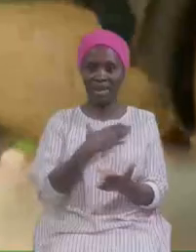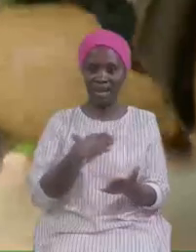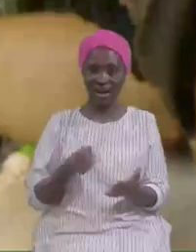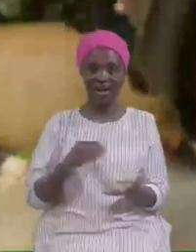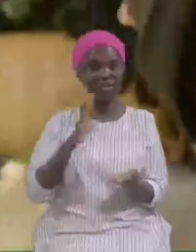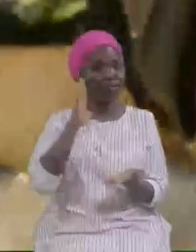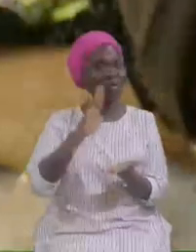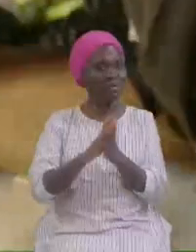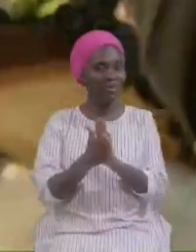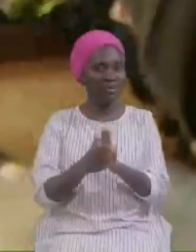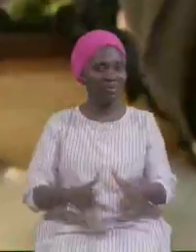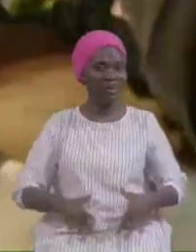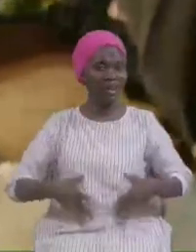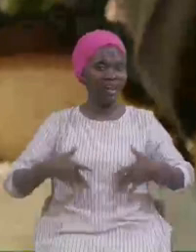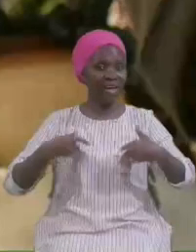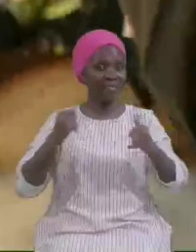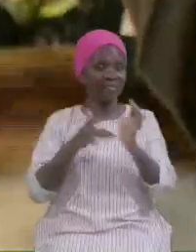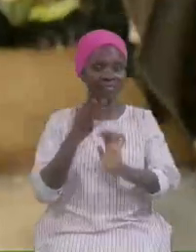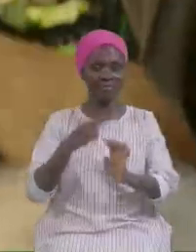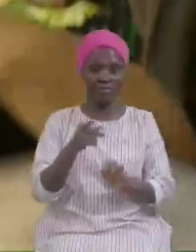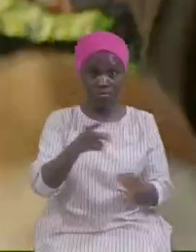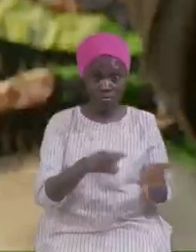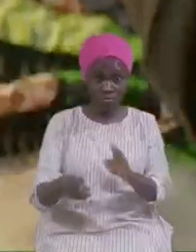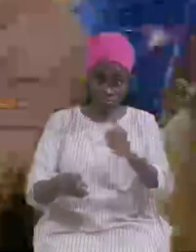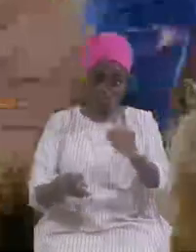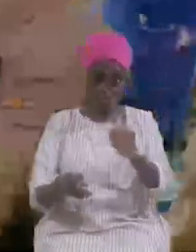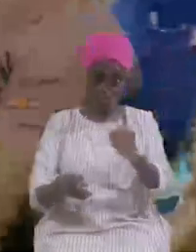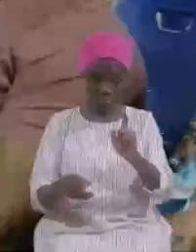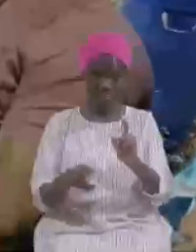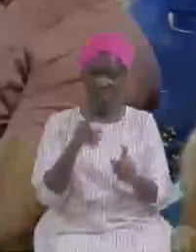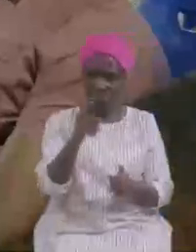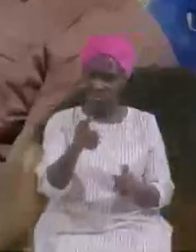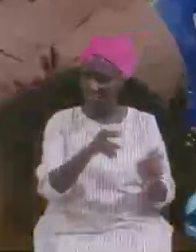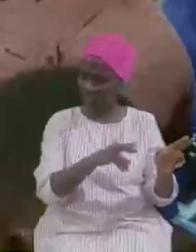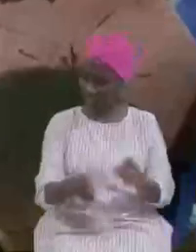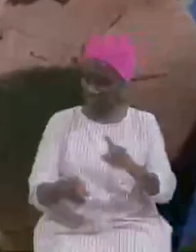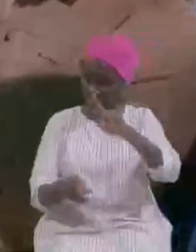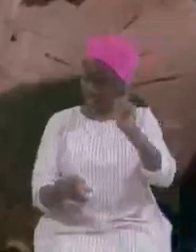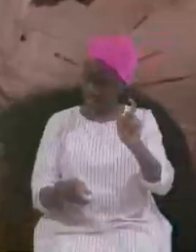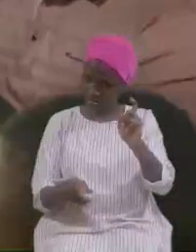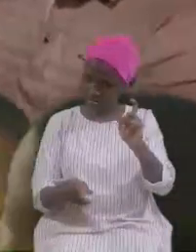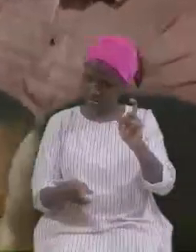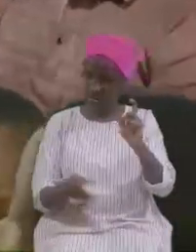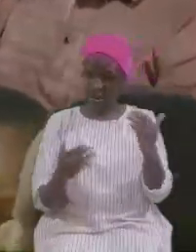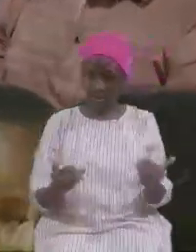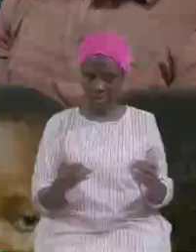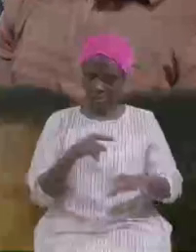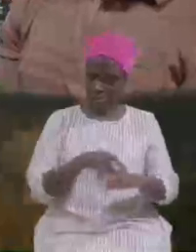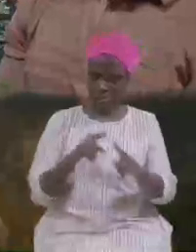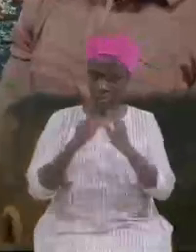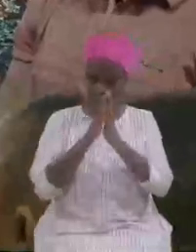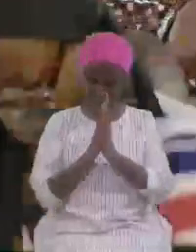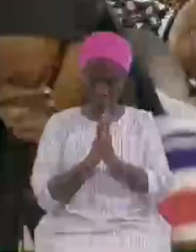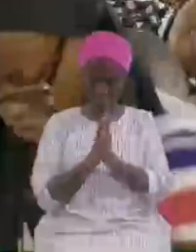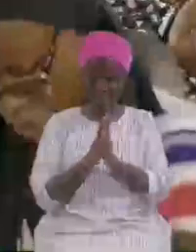reprendra vie. Est-ce que tu es prêt? J'ai dit, est-ce que tu es prêt? La tête baissée,